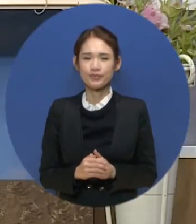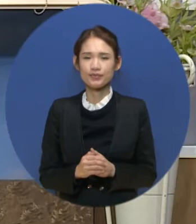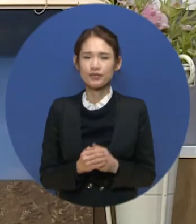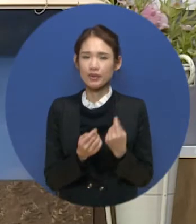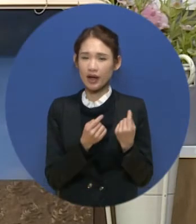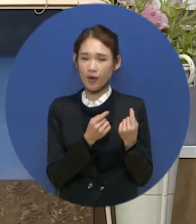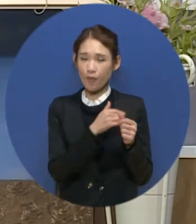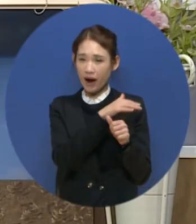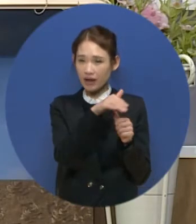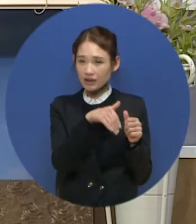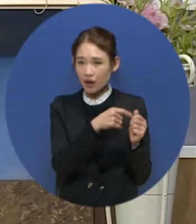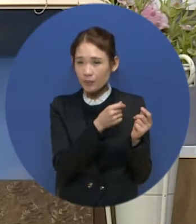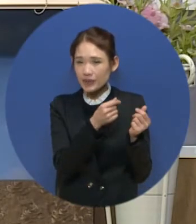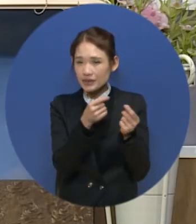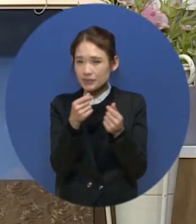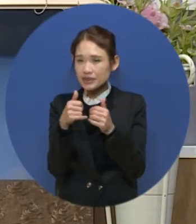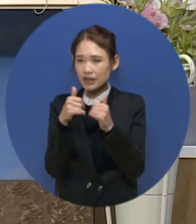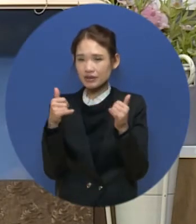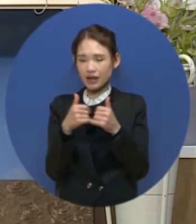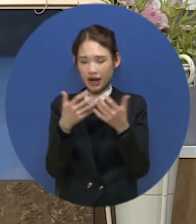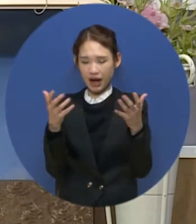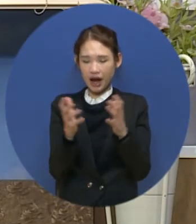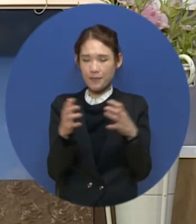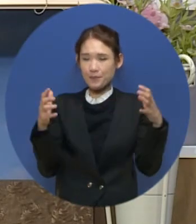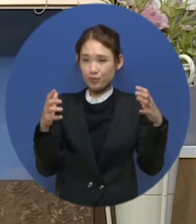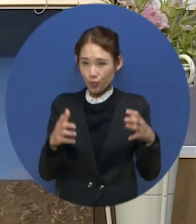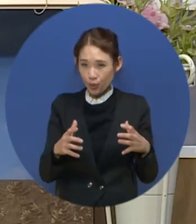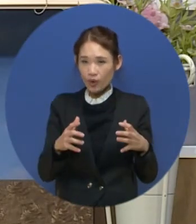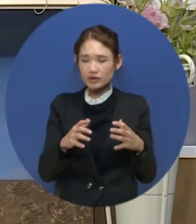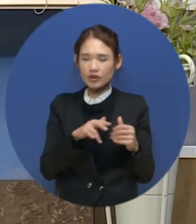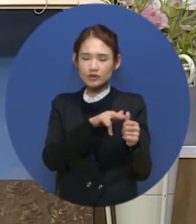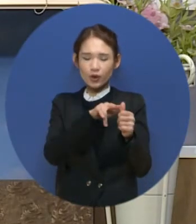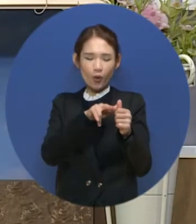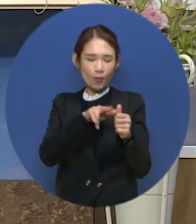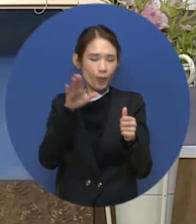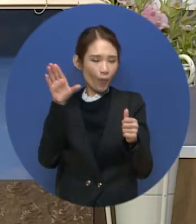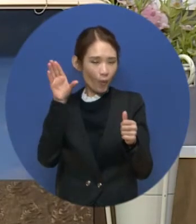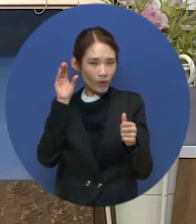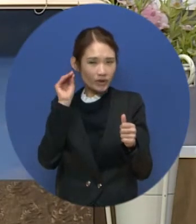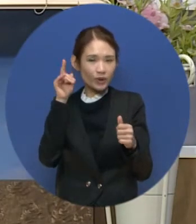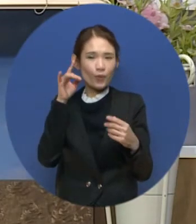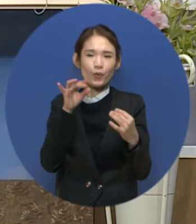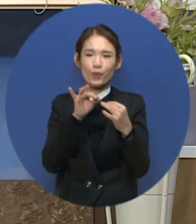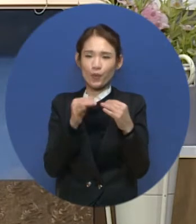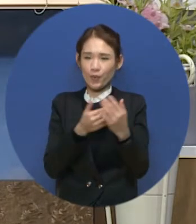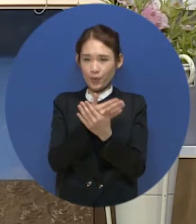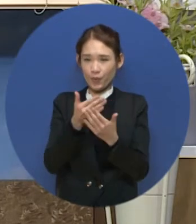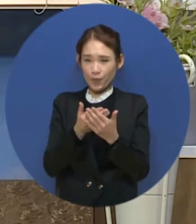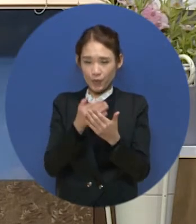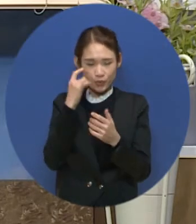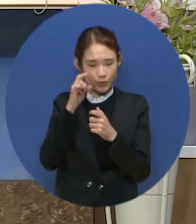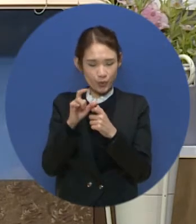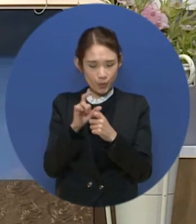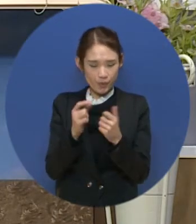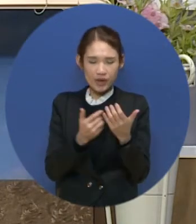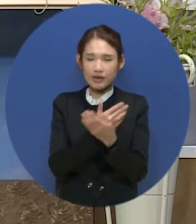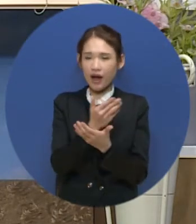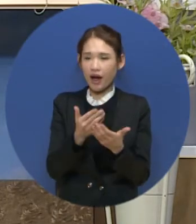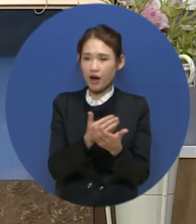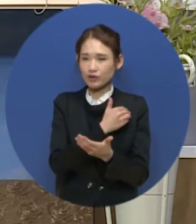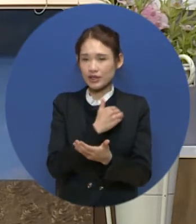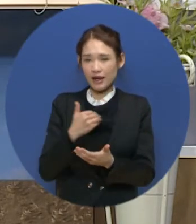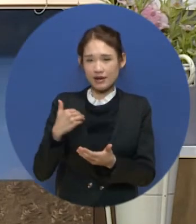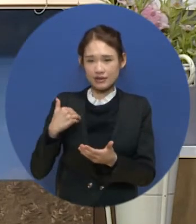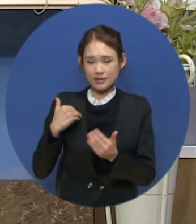비슷한 환경에 있는 사람들끼리 같이 모임을 하면서 또 네. 정보도 공유할 수 있고 또 다양한 고민도 나누고 하면서 또 자신감도 키우고 그럴